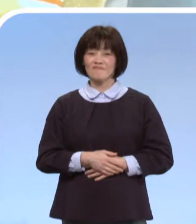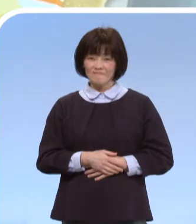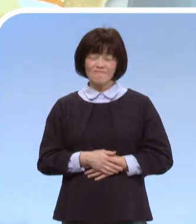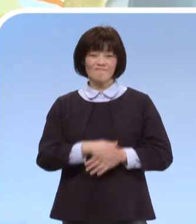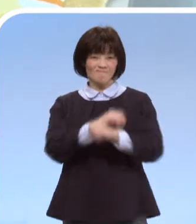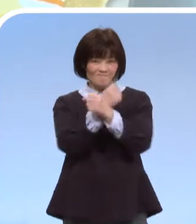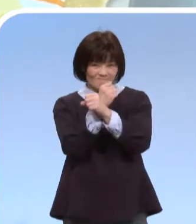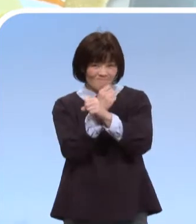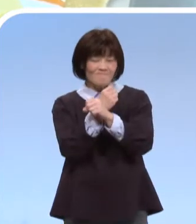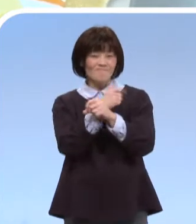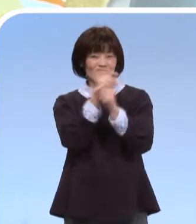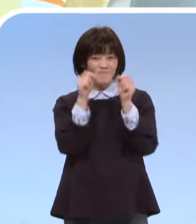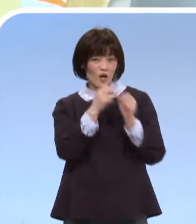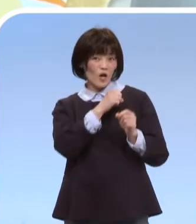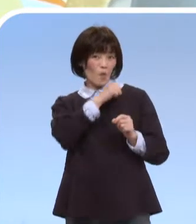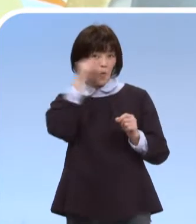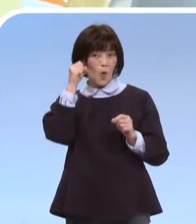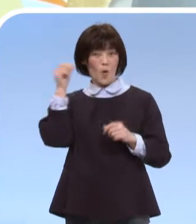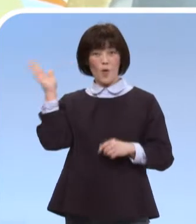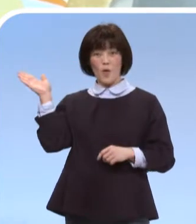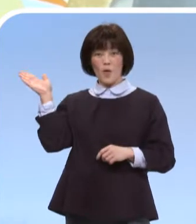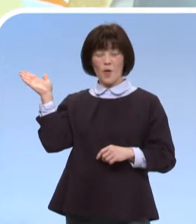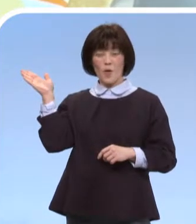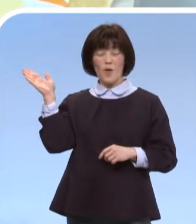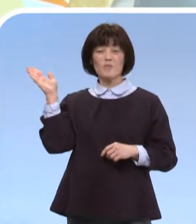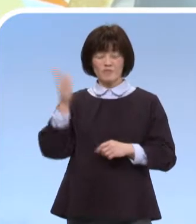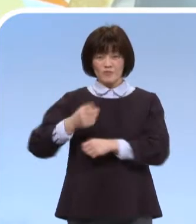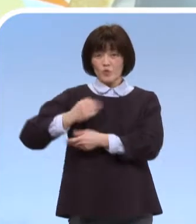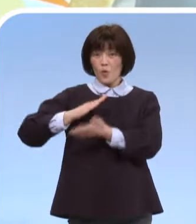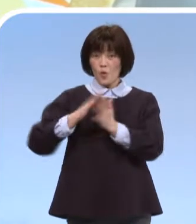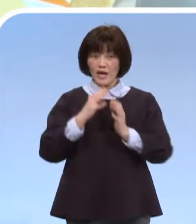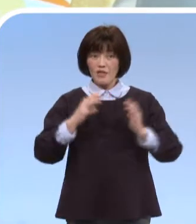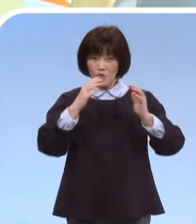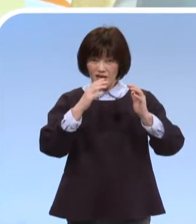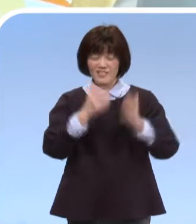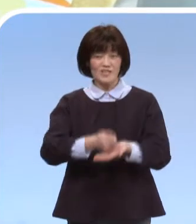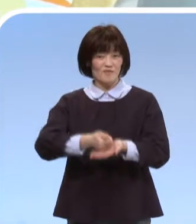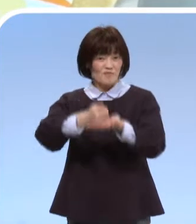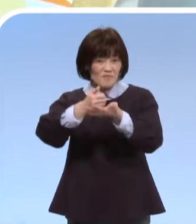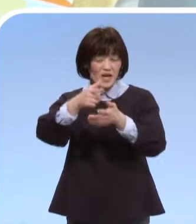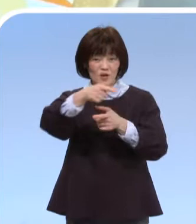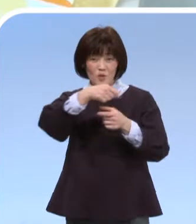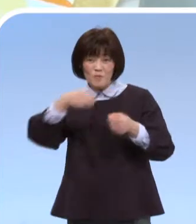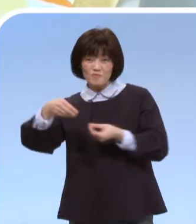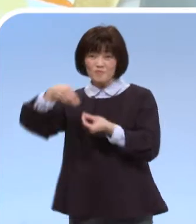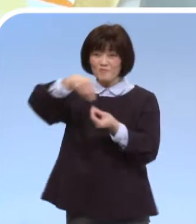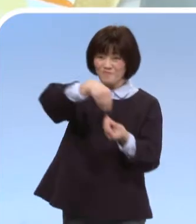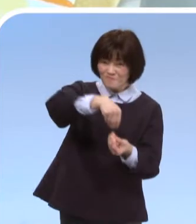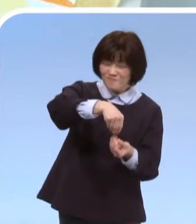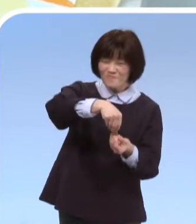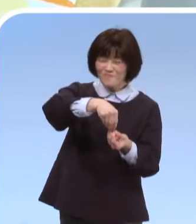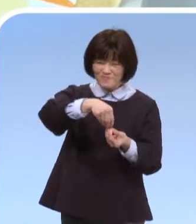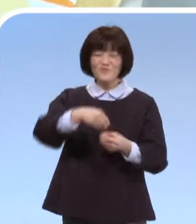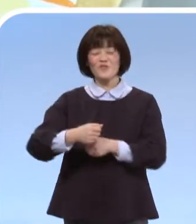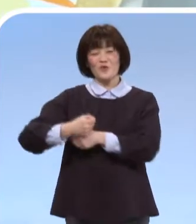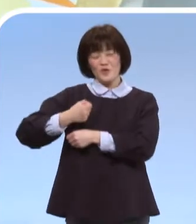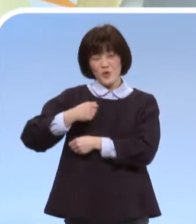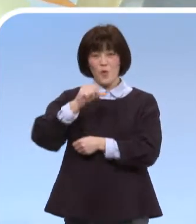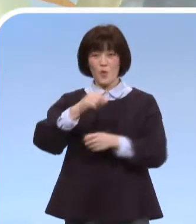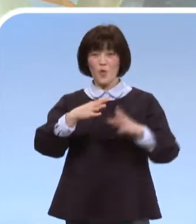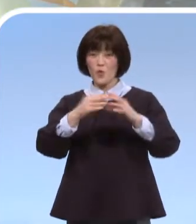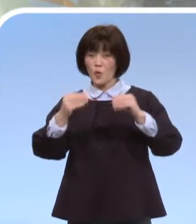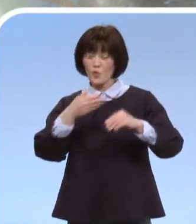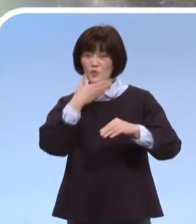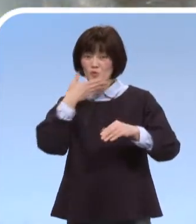そしてできたのが地産地消で野菜が主役の冷凍ミールキット、兵庫五穀のごちそうシリ